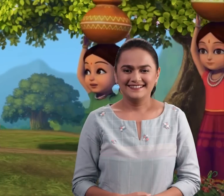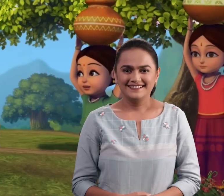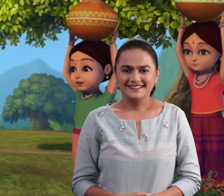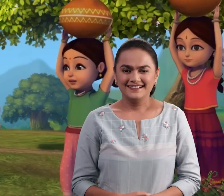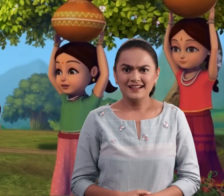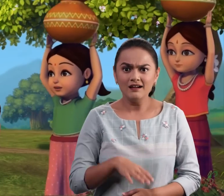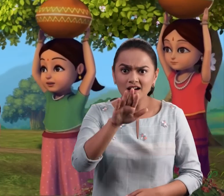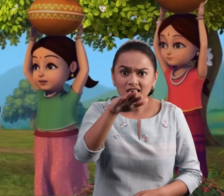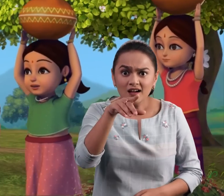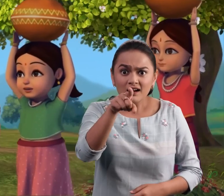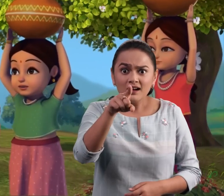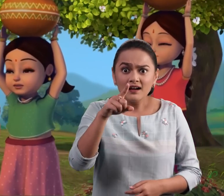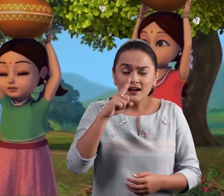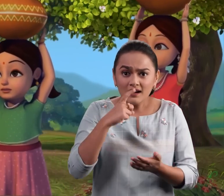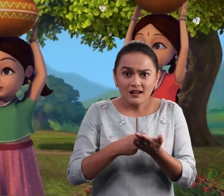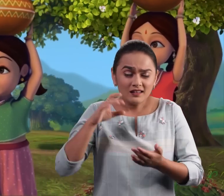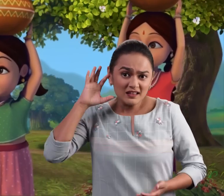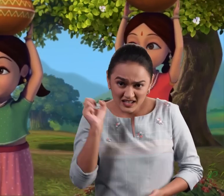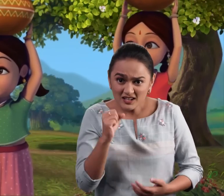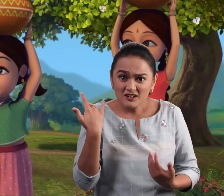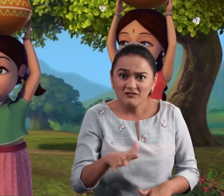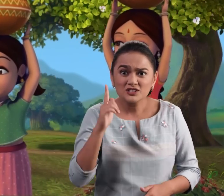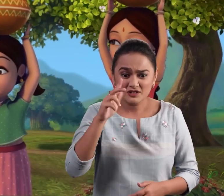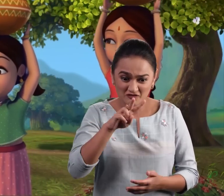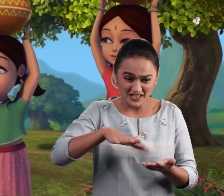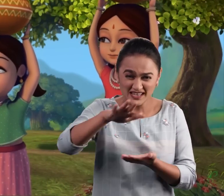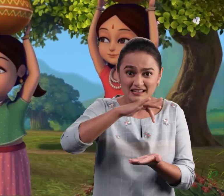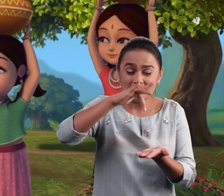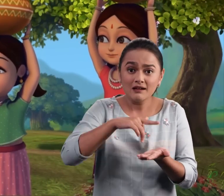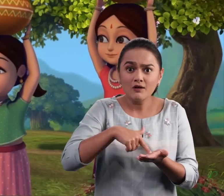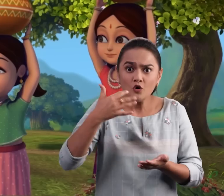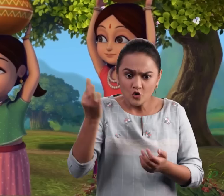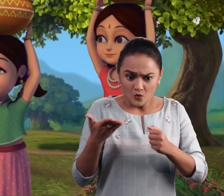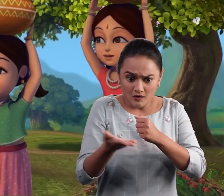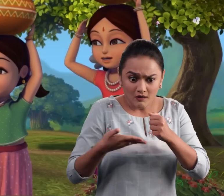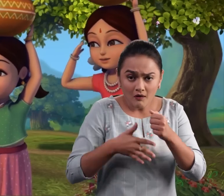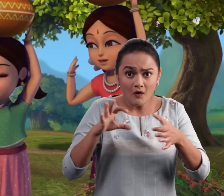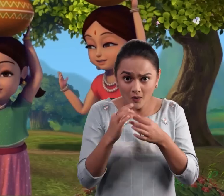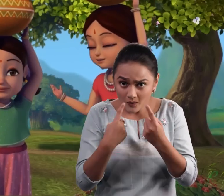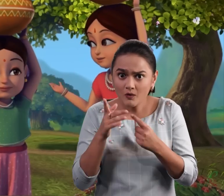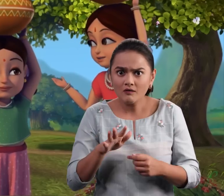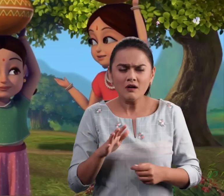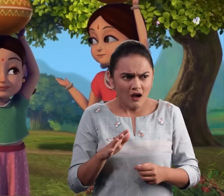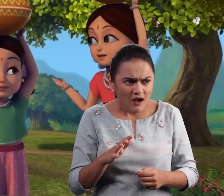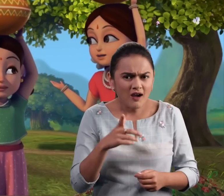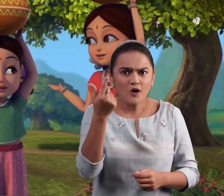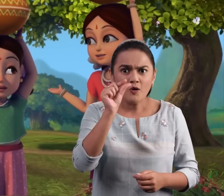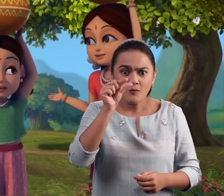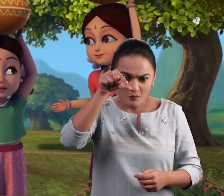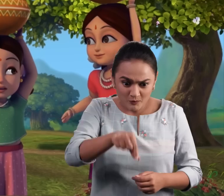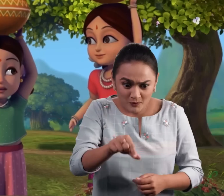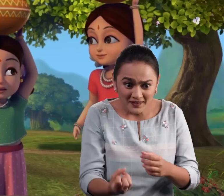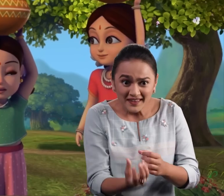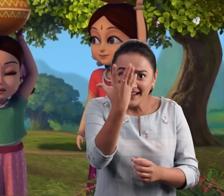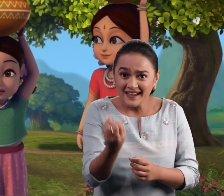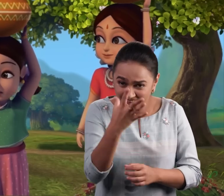तुमने समाचार सुना रहा था, वृंदावन में सभी एक नए किसान की चर्चा कर रहे हैं। अच्छा, वो जो मोतियों की खेती कर रहा